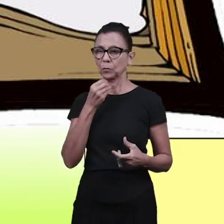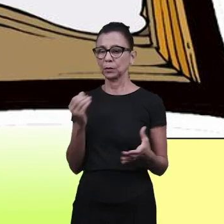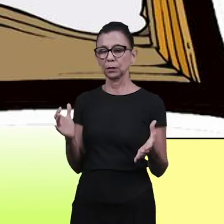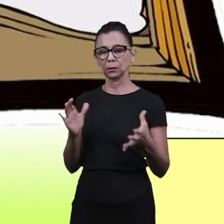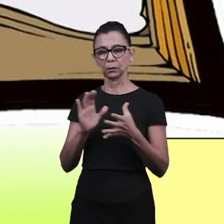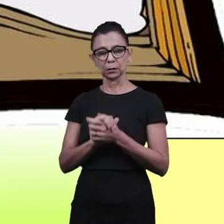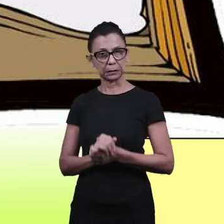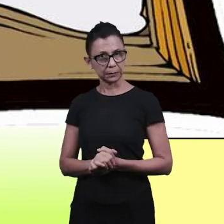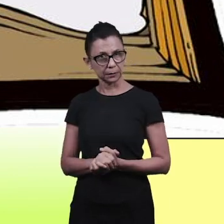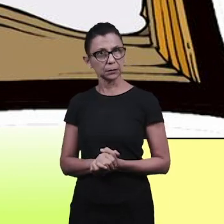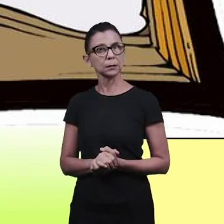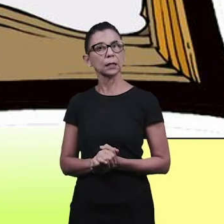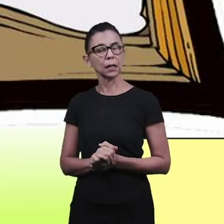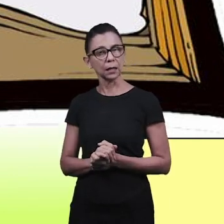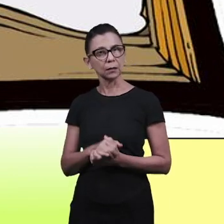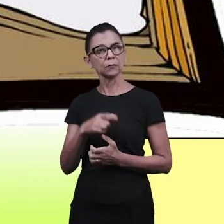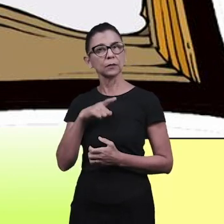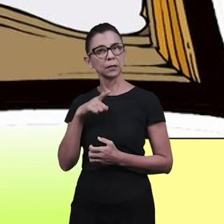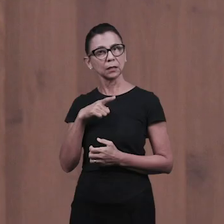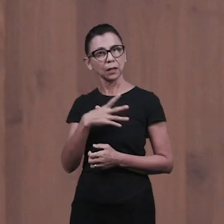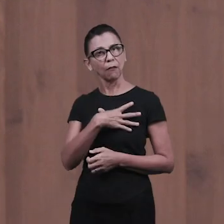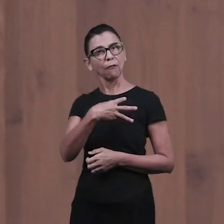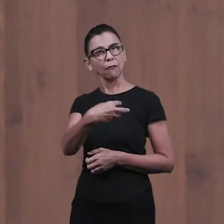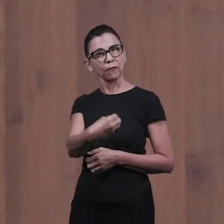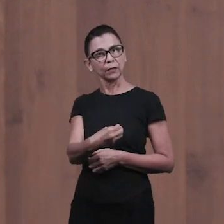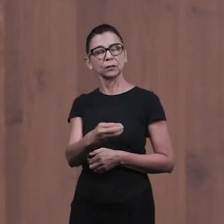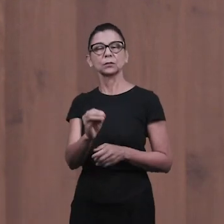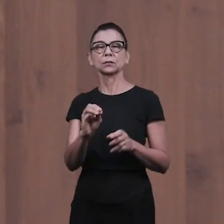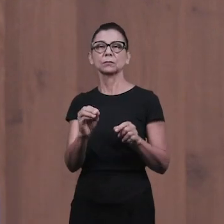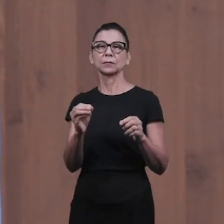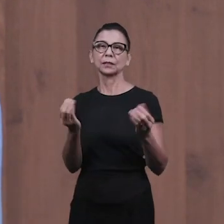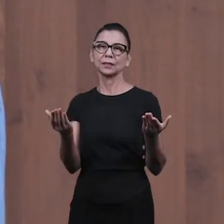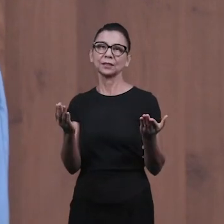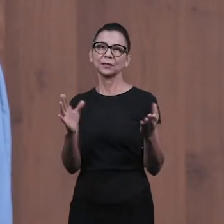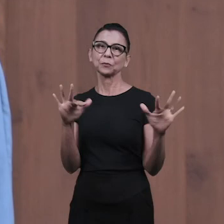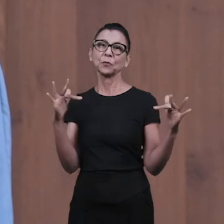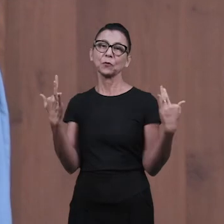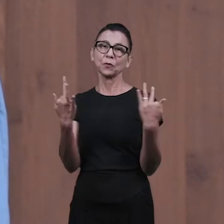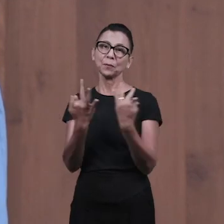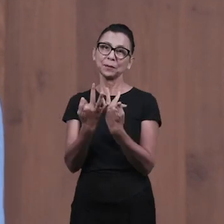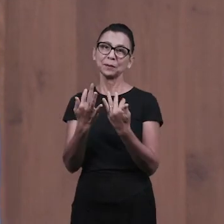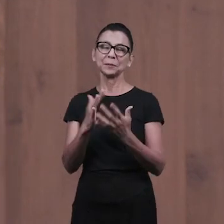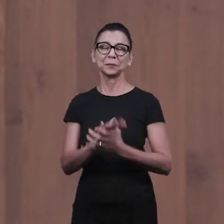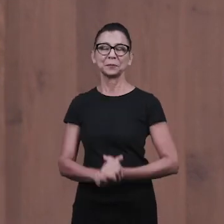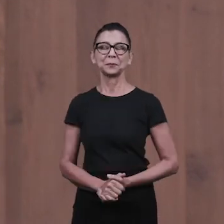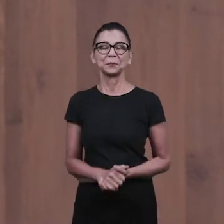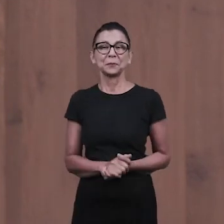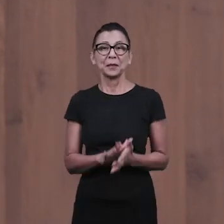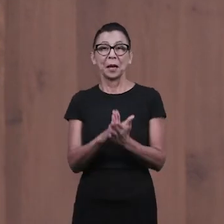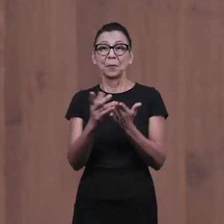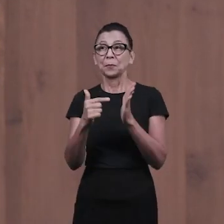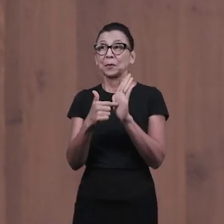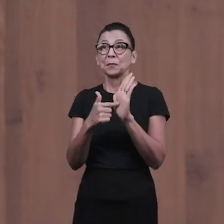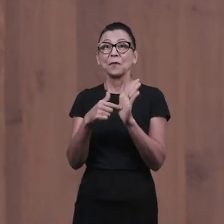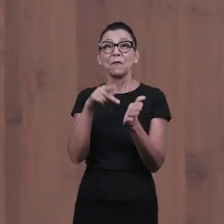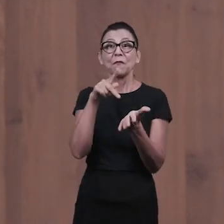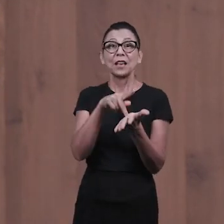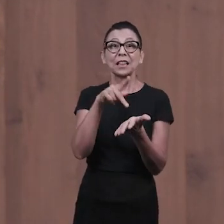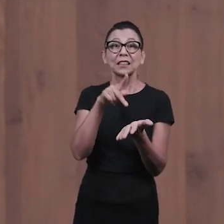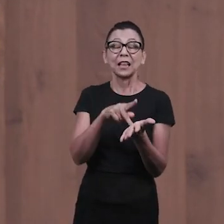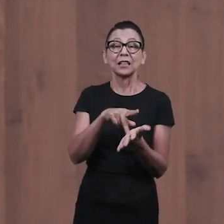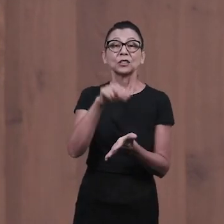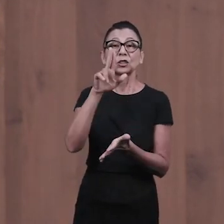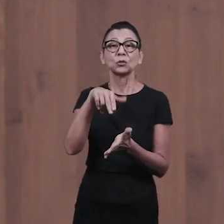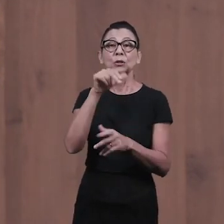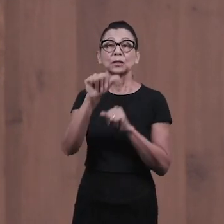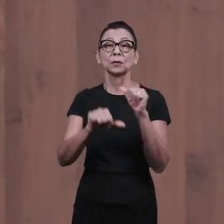s'unir pour former leur famille. La parole de Dieu est véritable et elle ne change pas. Dans le livre de Matthieu